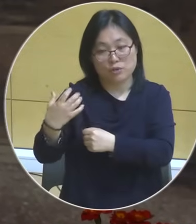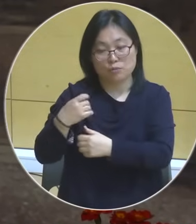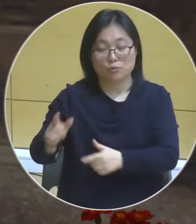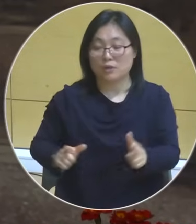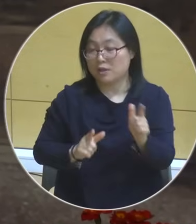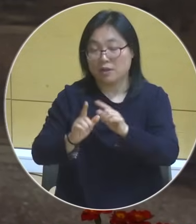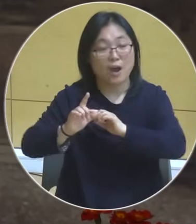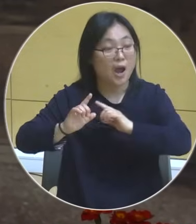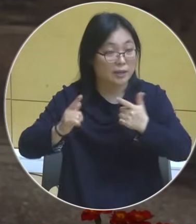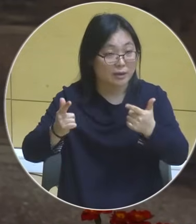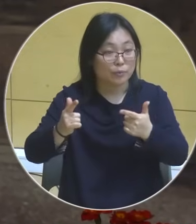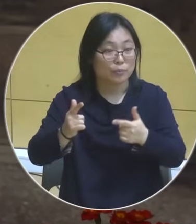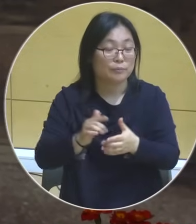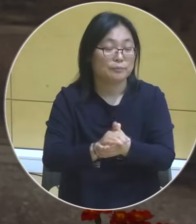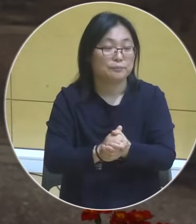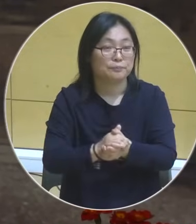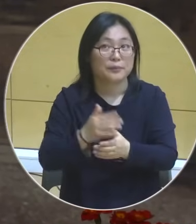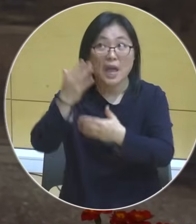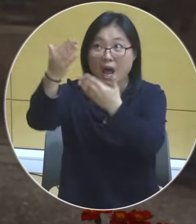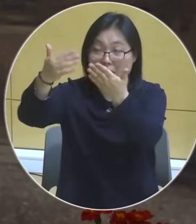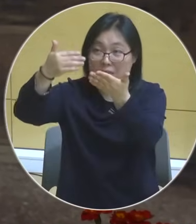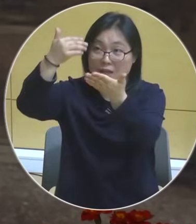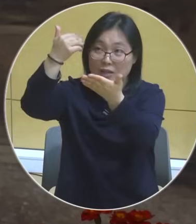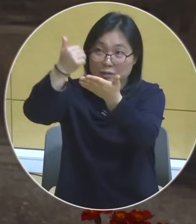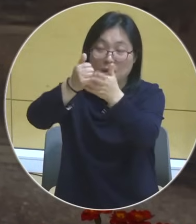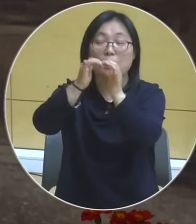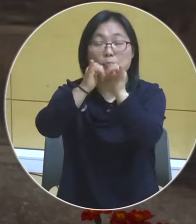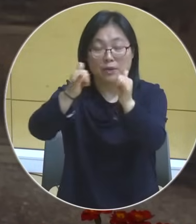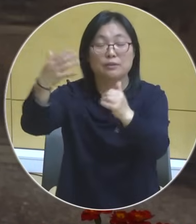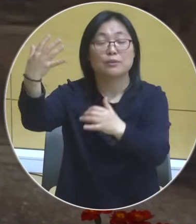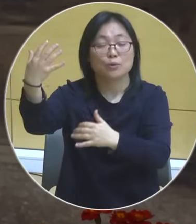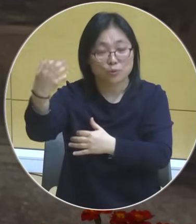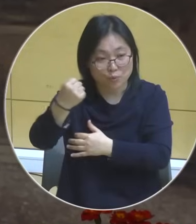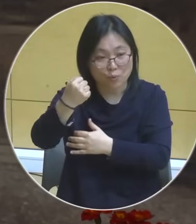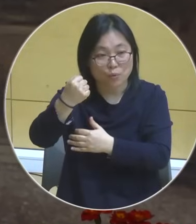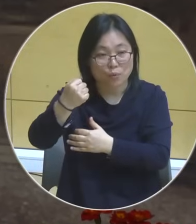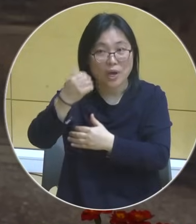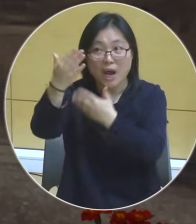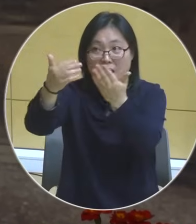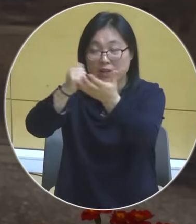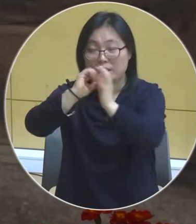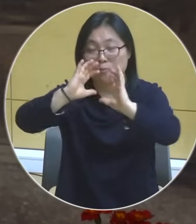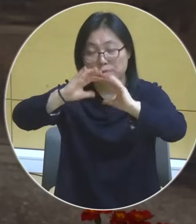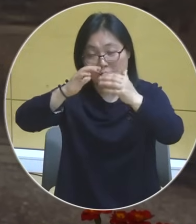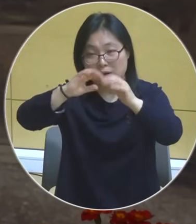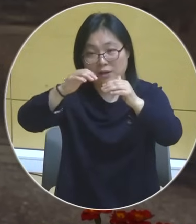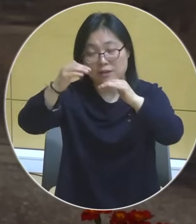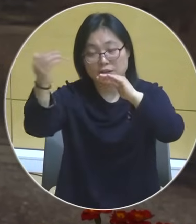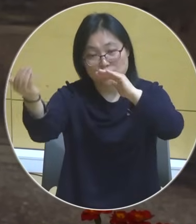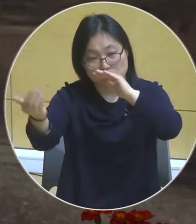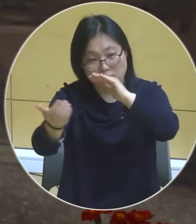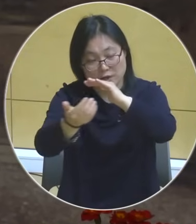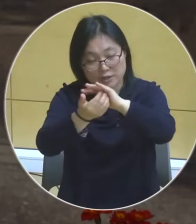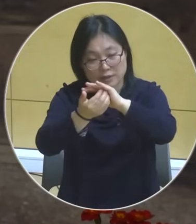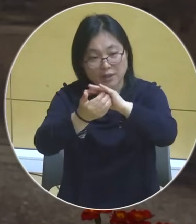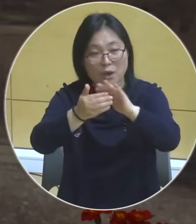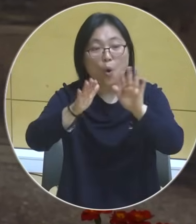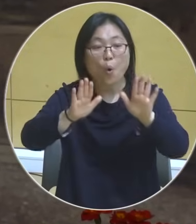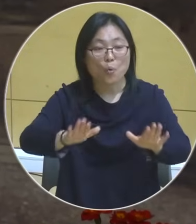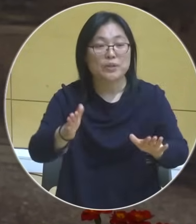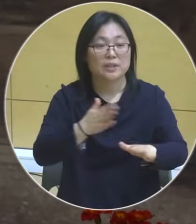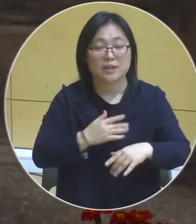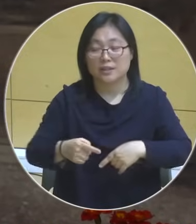것이 아니라 바로 하나님의 백성으로서 하나님 나라를 세워가는 바로 그 일에 오늘